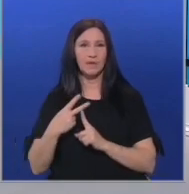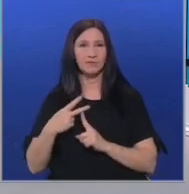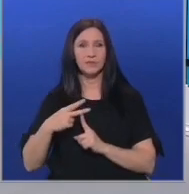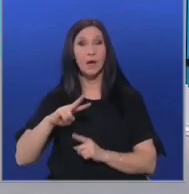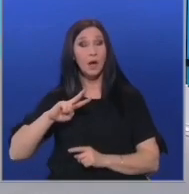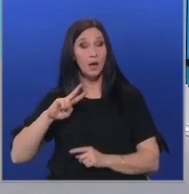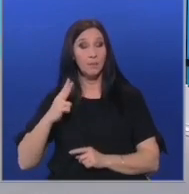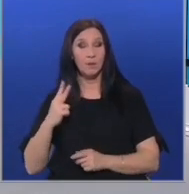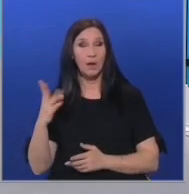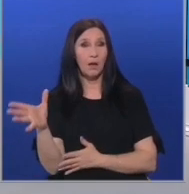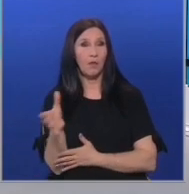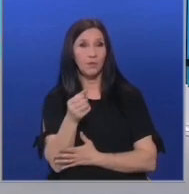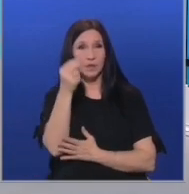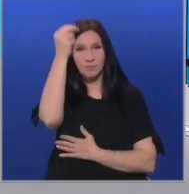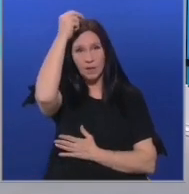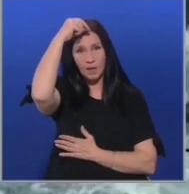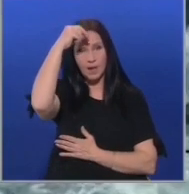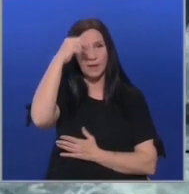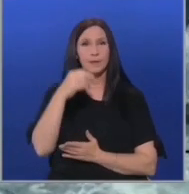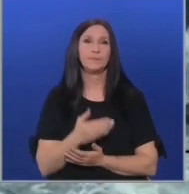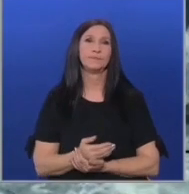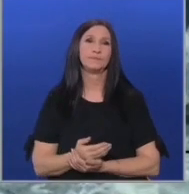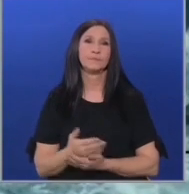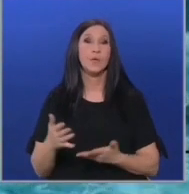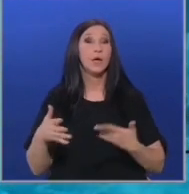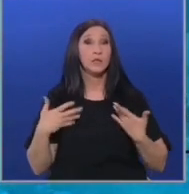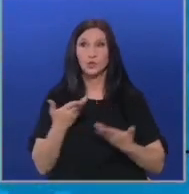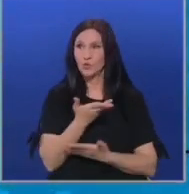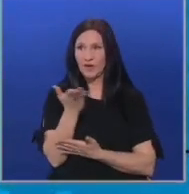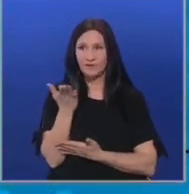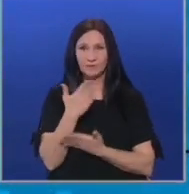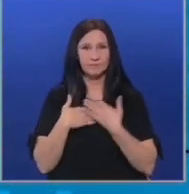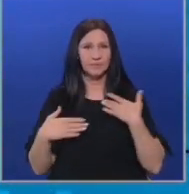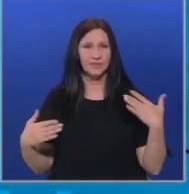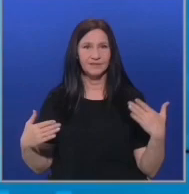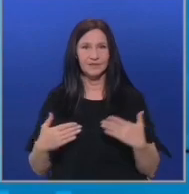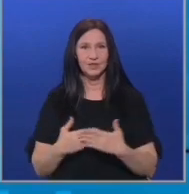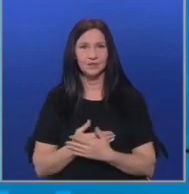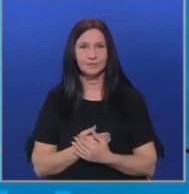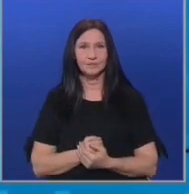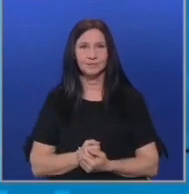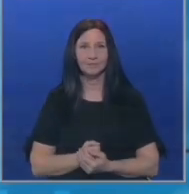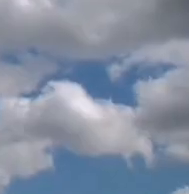национална телевизия «Преоткрий България». Желая ви приятна вечер!